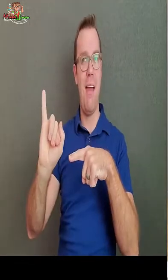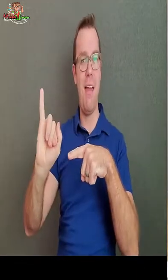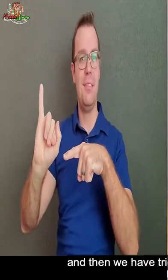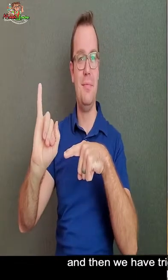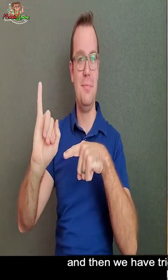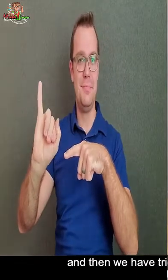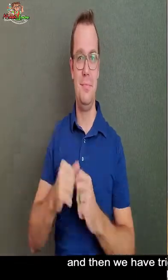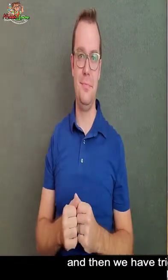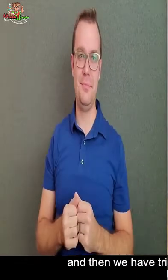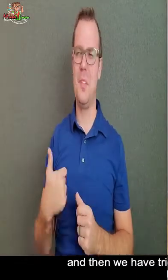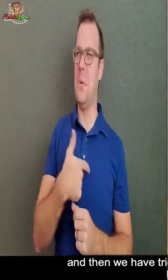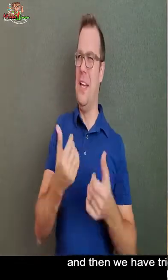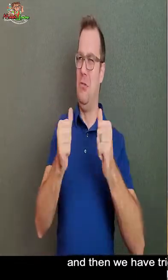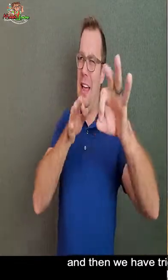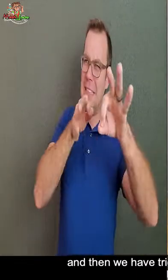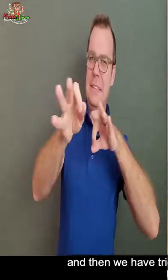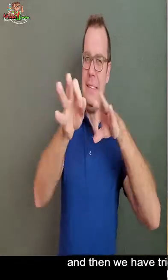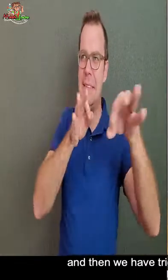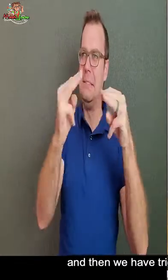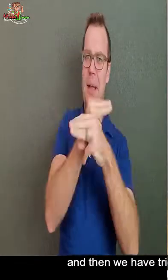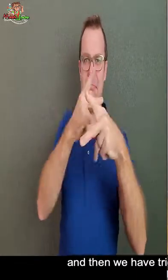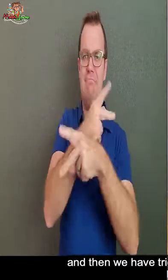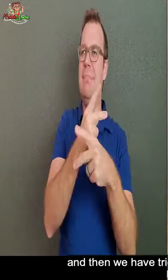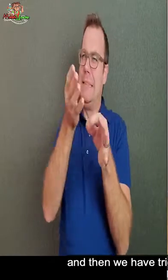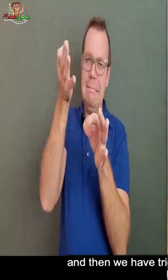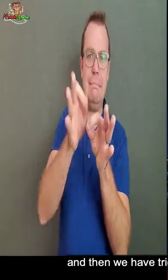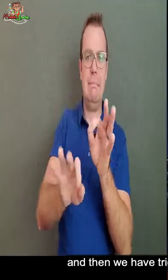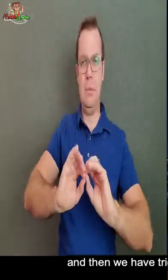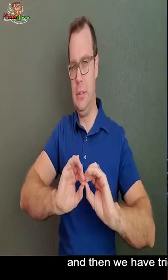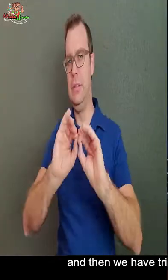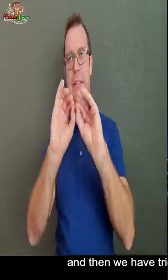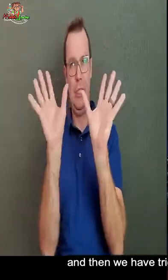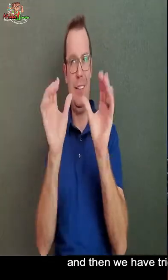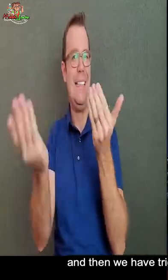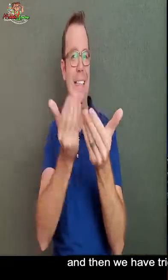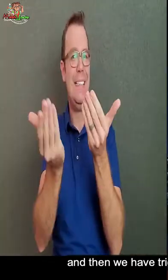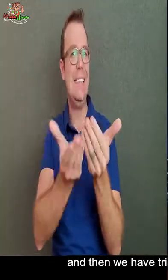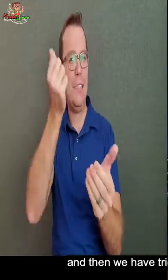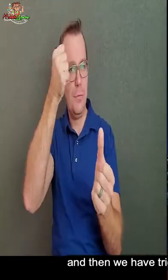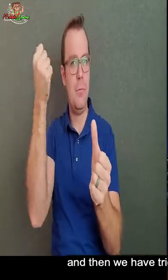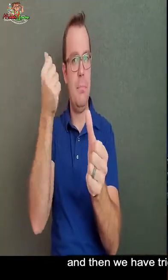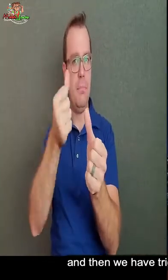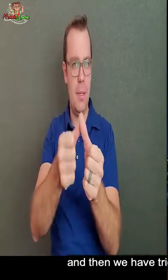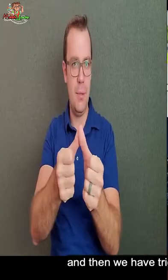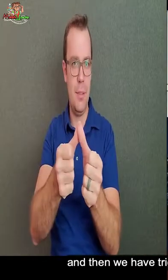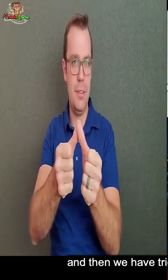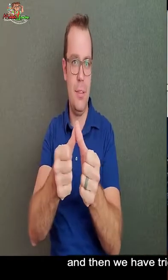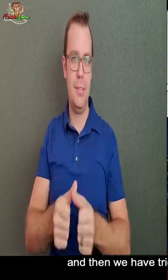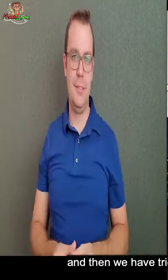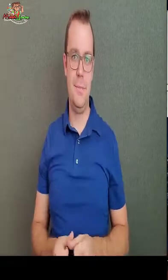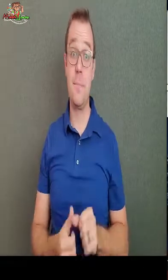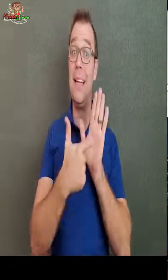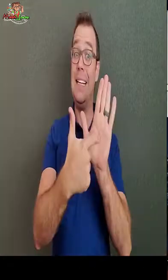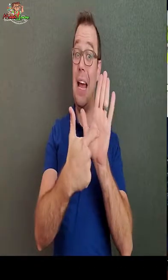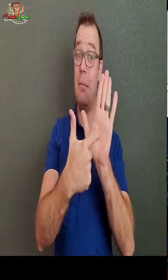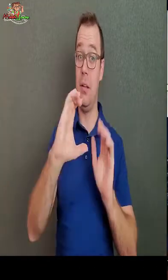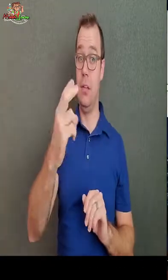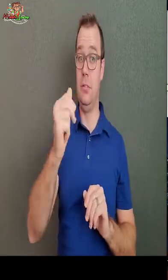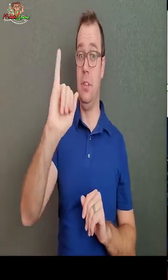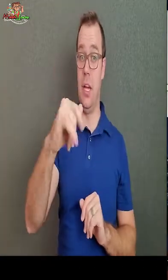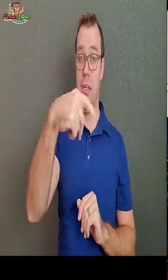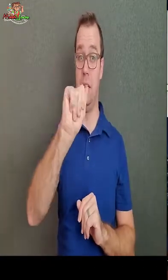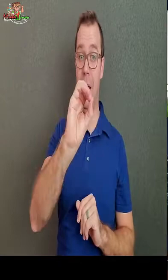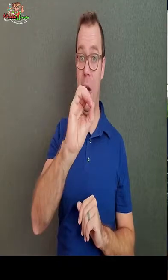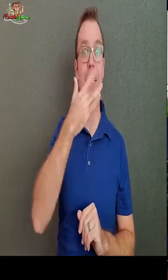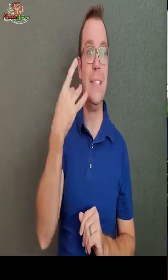आपको बहुत अच्छे तरीके से वो भी बताया फॉर्मूलास जैसे चाय पाव